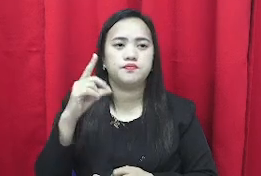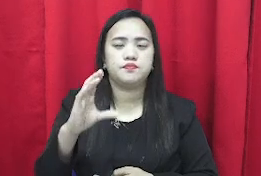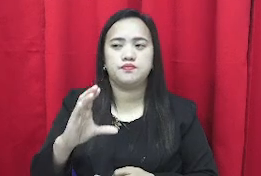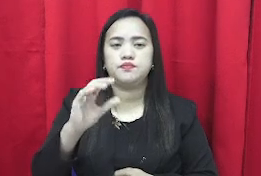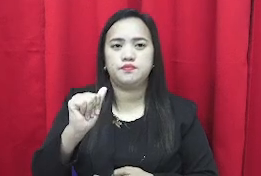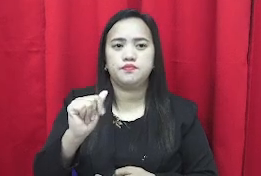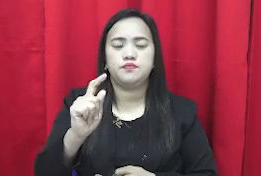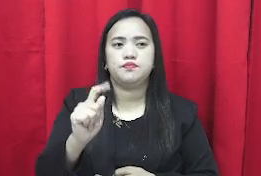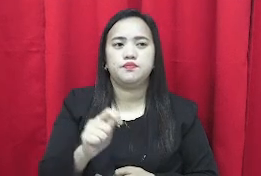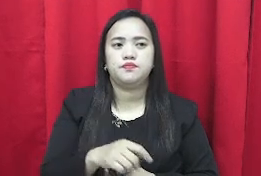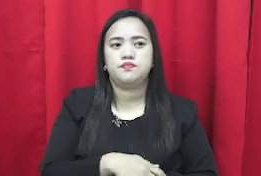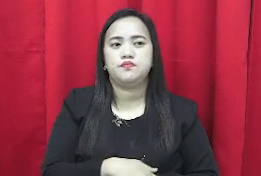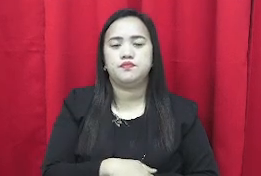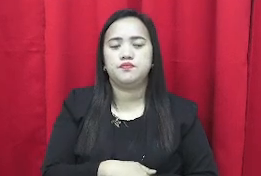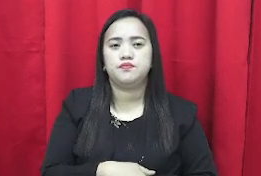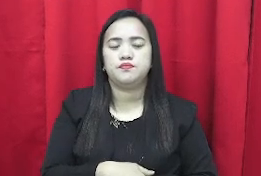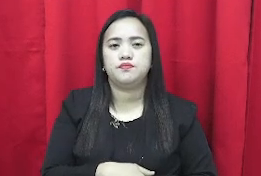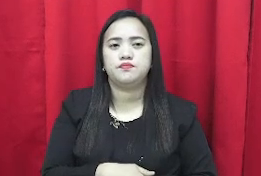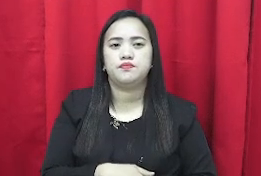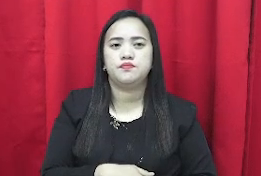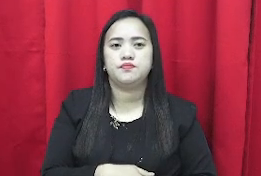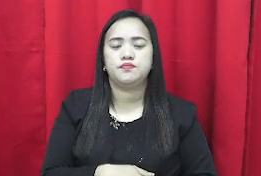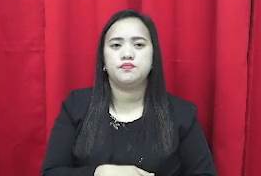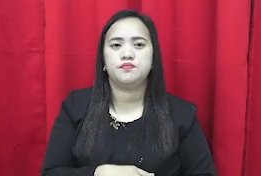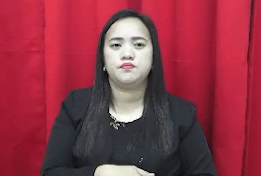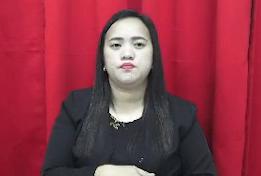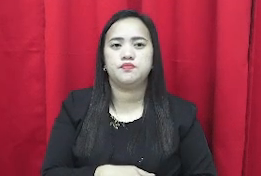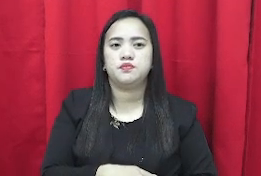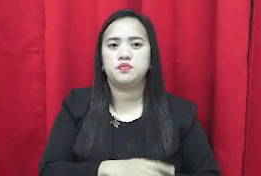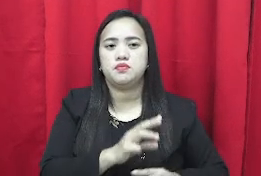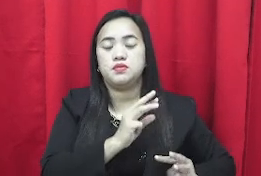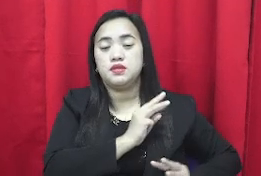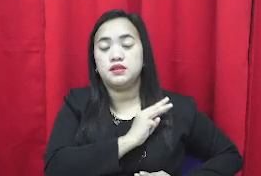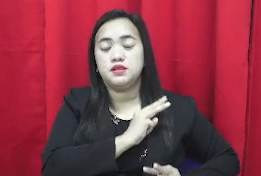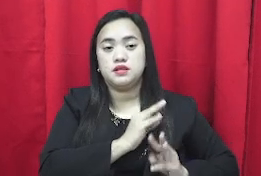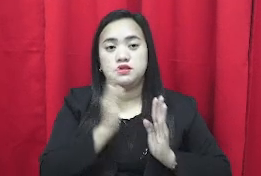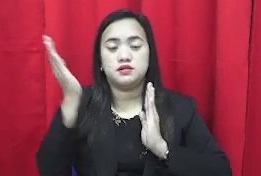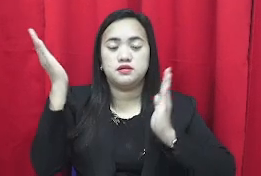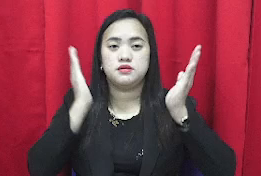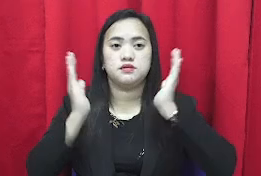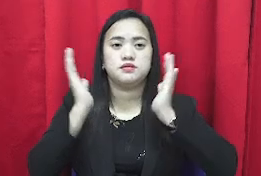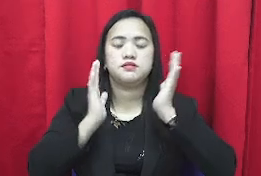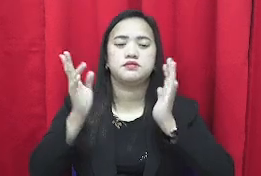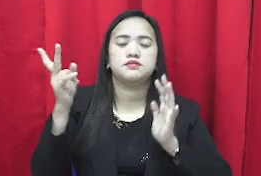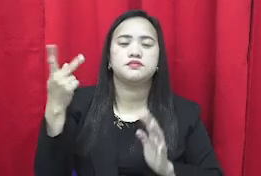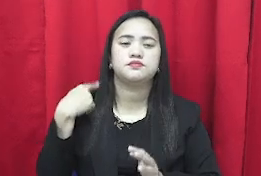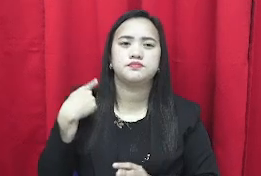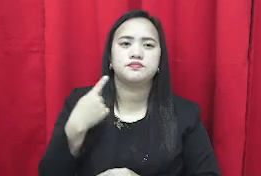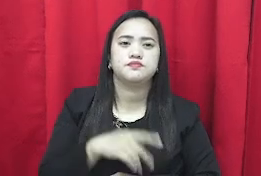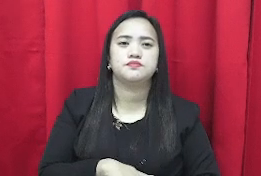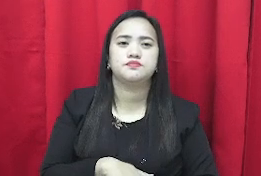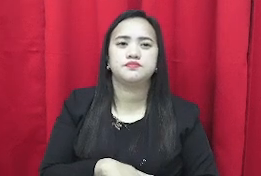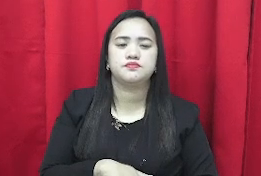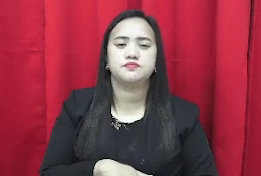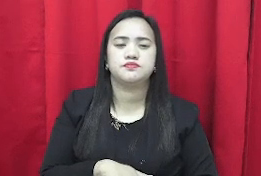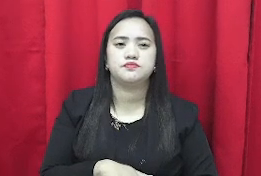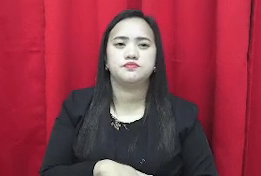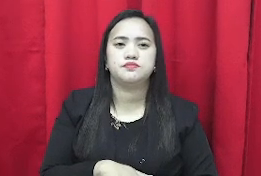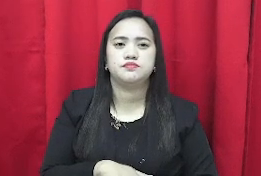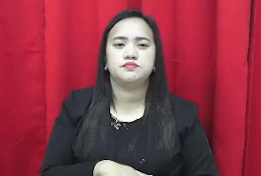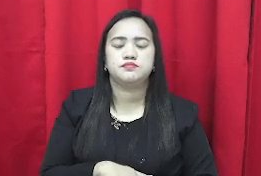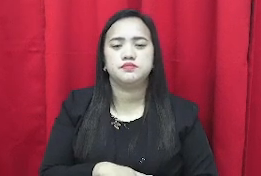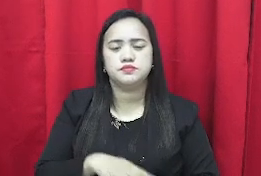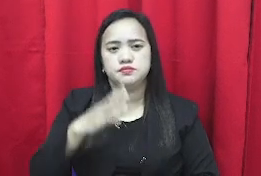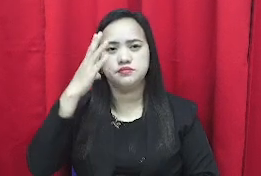o ' ba naranasan din natin nagkaroon ng military service o nung kung naranasan mo mag-college